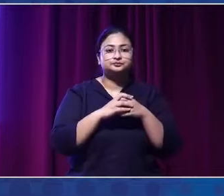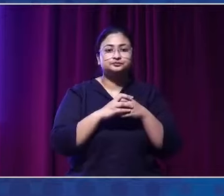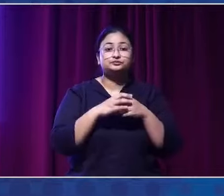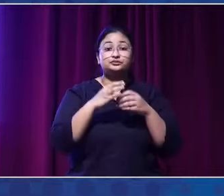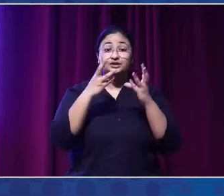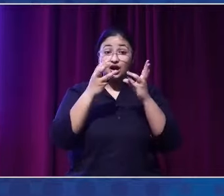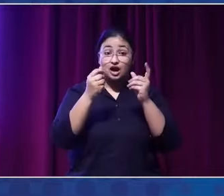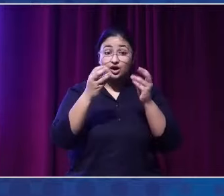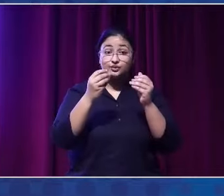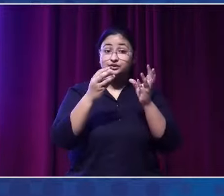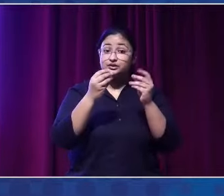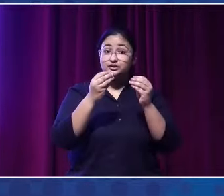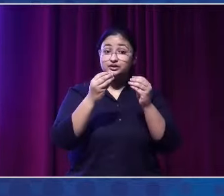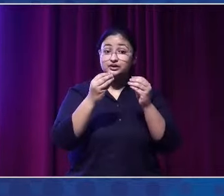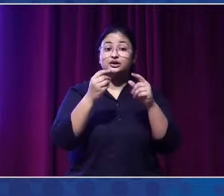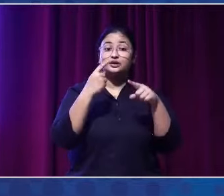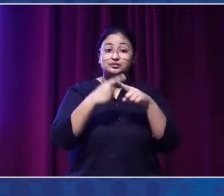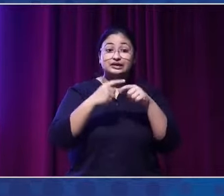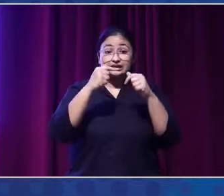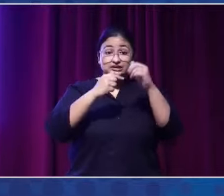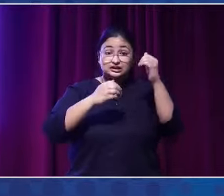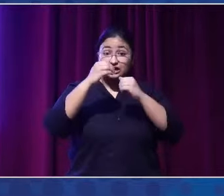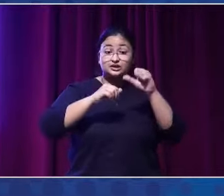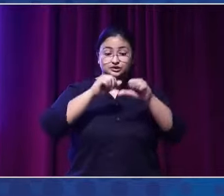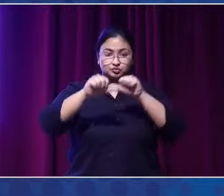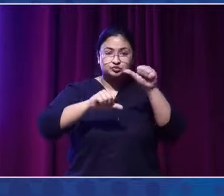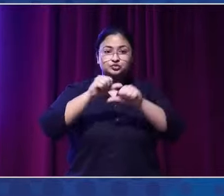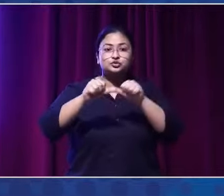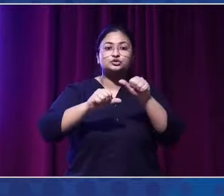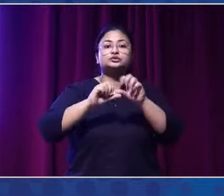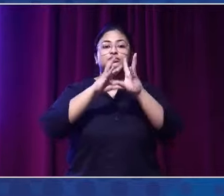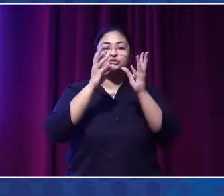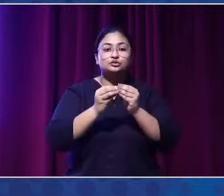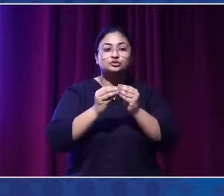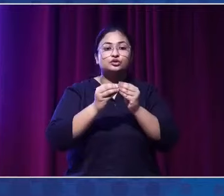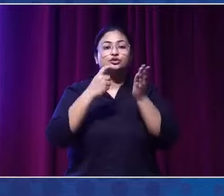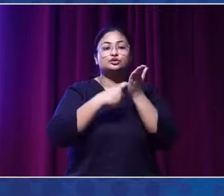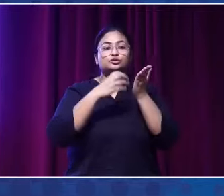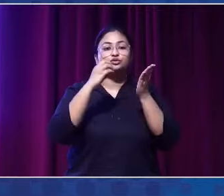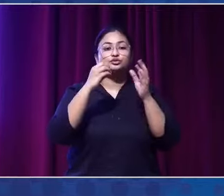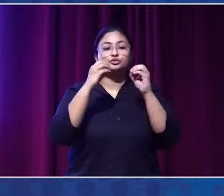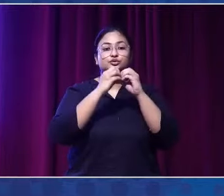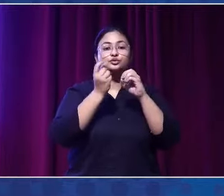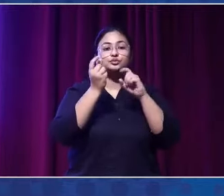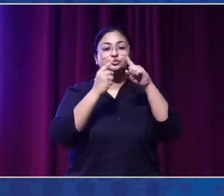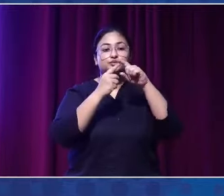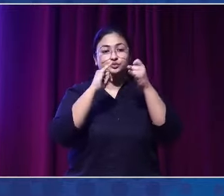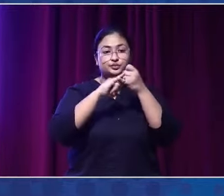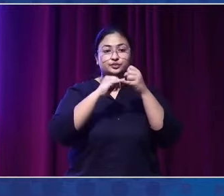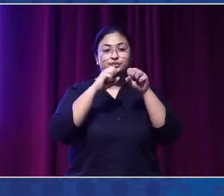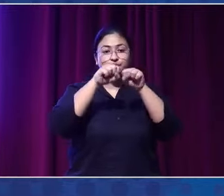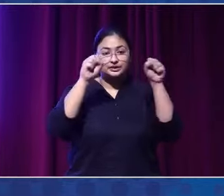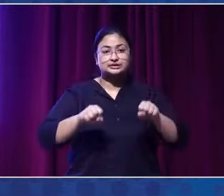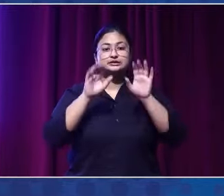Counting ka aur sare election process ka ek bahut hi robust system hai. Hum nahi samajhte kisi dusri jagah mein